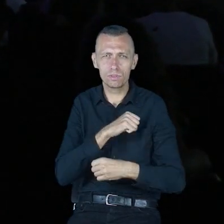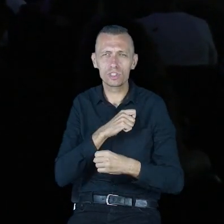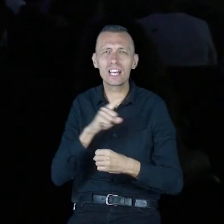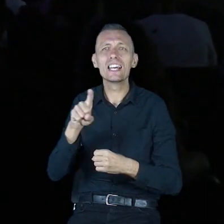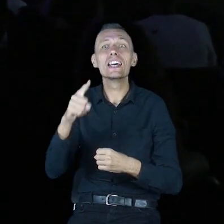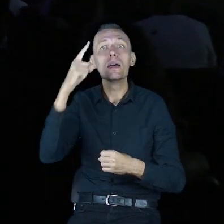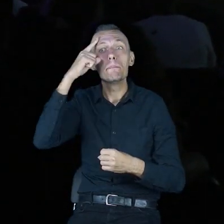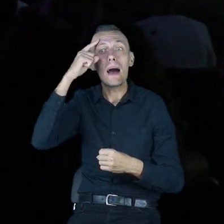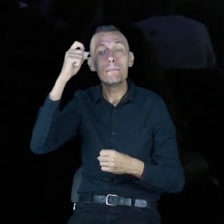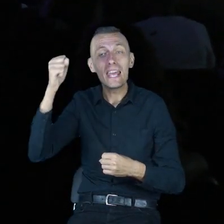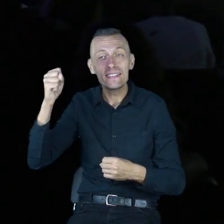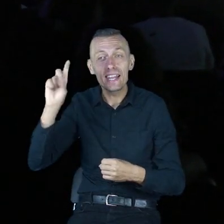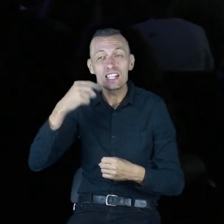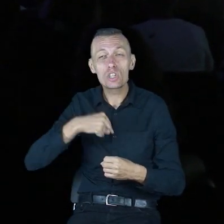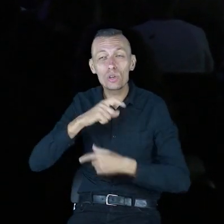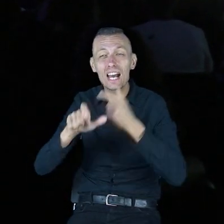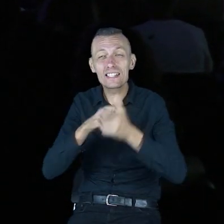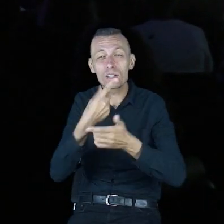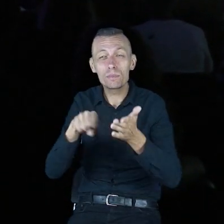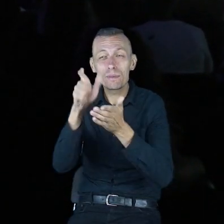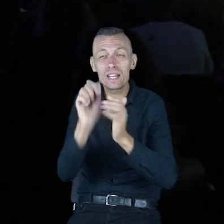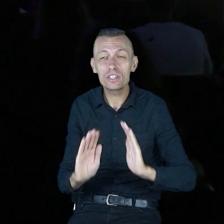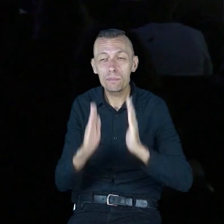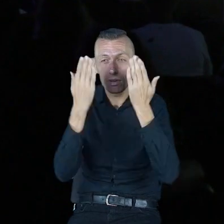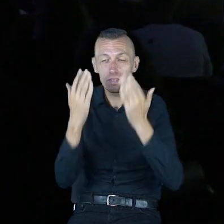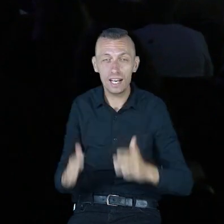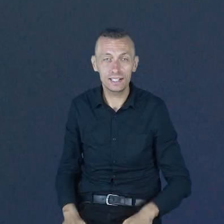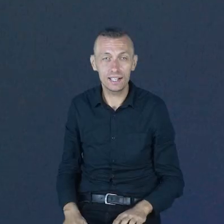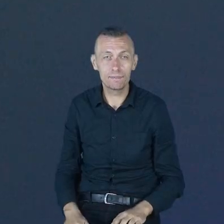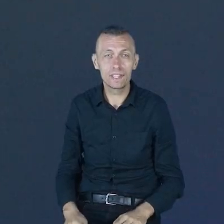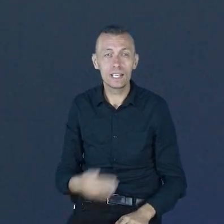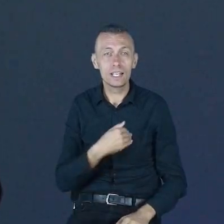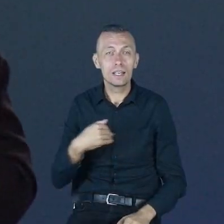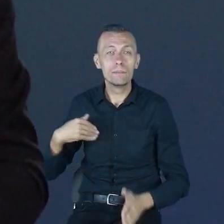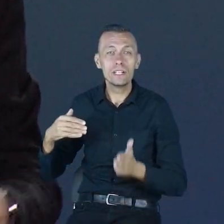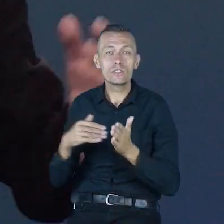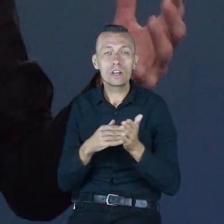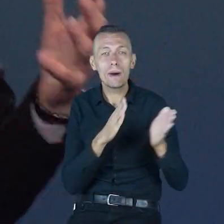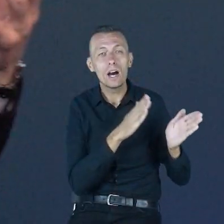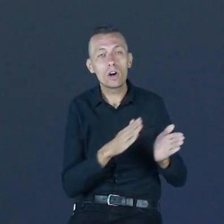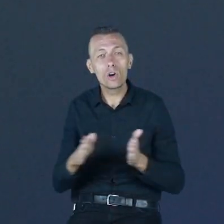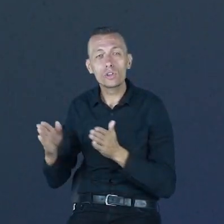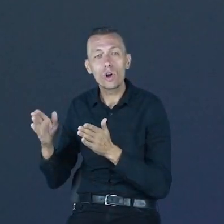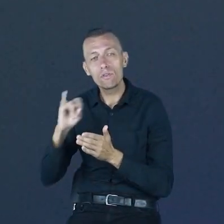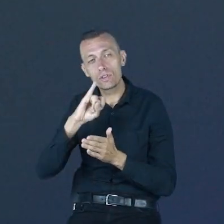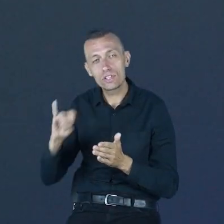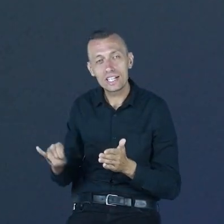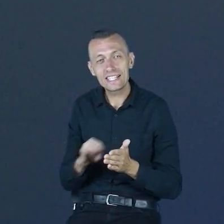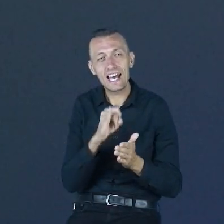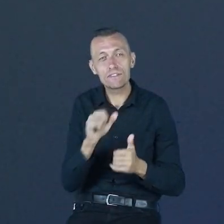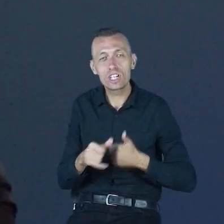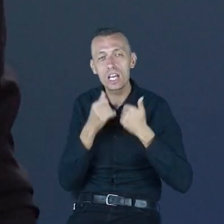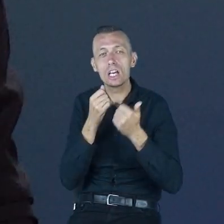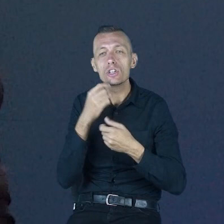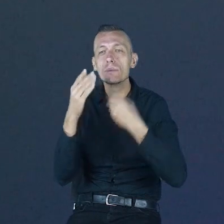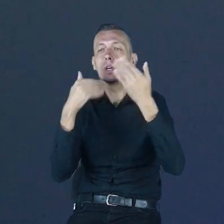Po trzecie, mamy mieć obute nogi w gotowość do głoszenia dobrej nowiny o pokoju. Słuchajcie, żołnierz rzymski nosił sandały, ale one